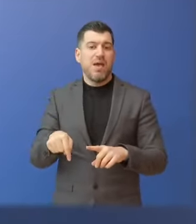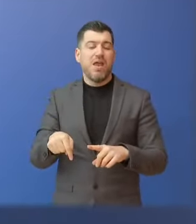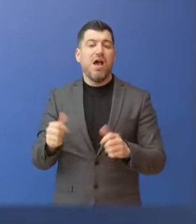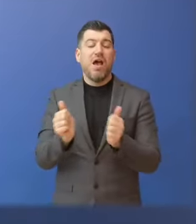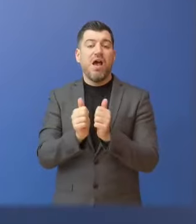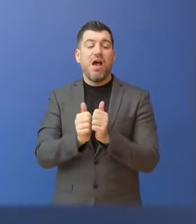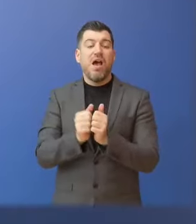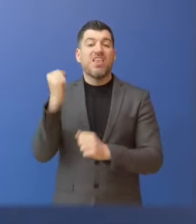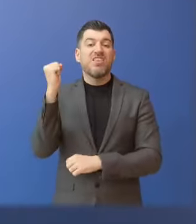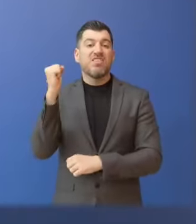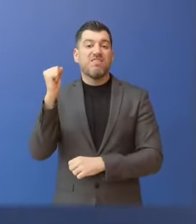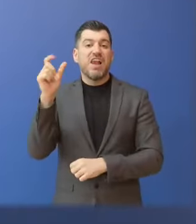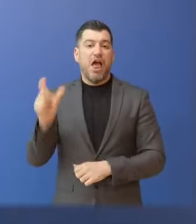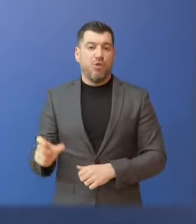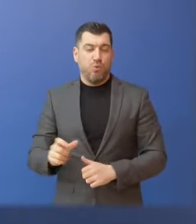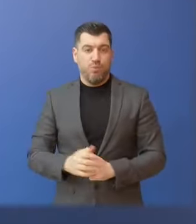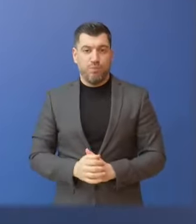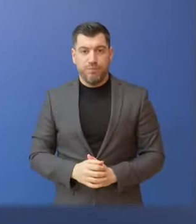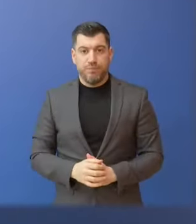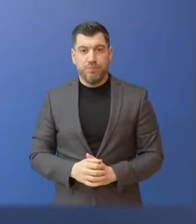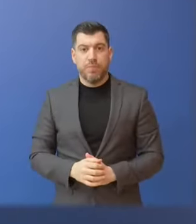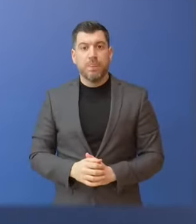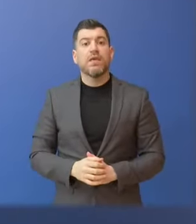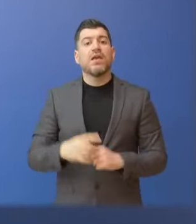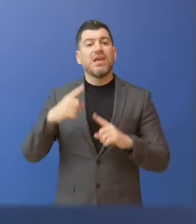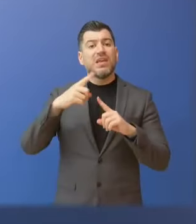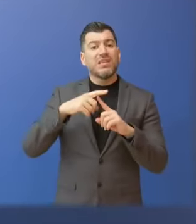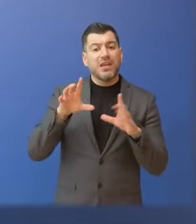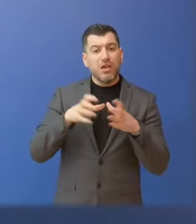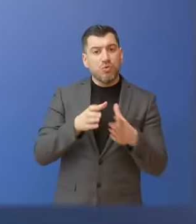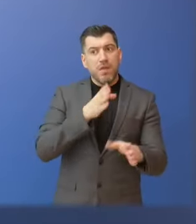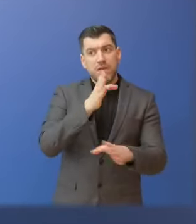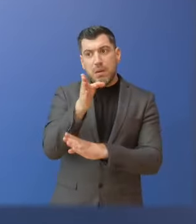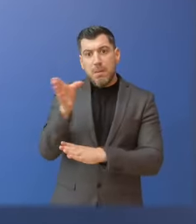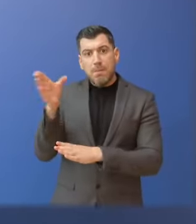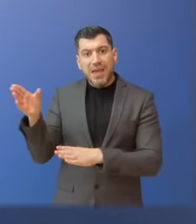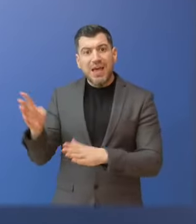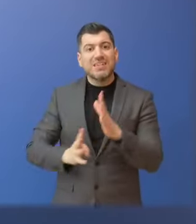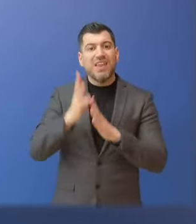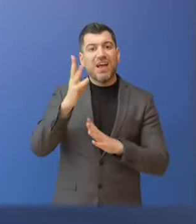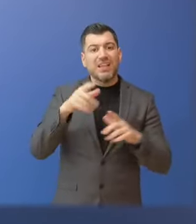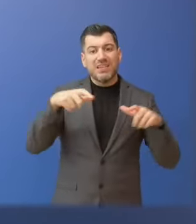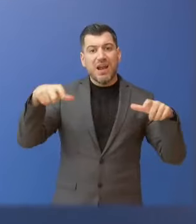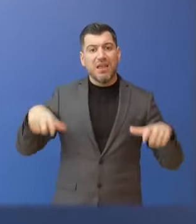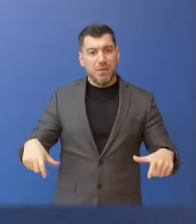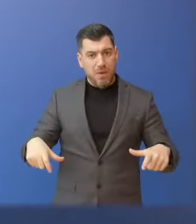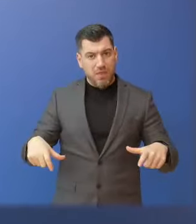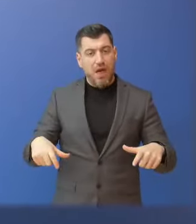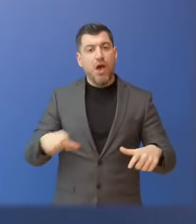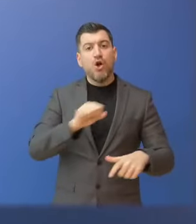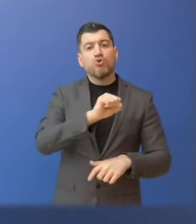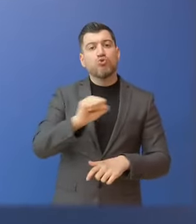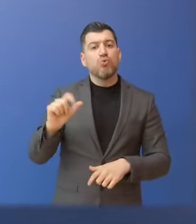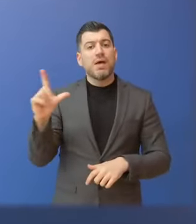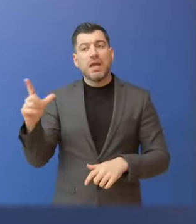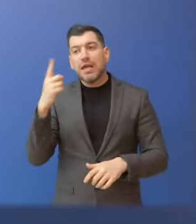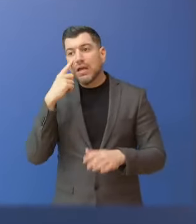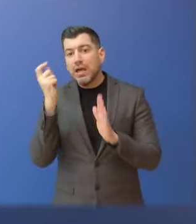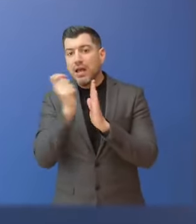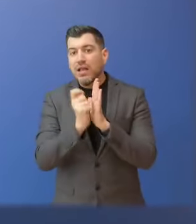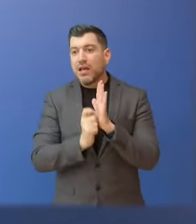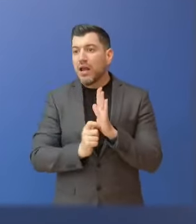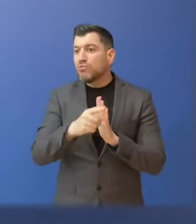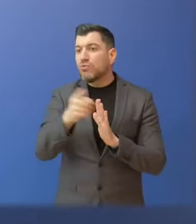συγχωρείτε κλιμάκια τα οποία επισκέφθηκαν και τα 14 γήπεδα της super league για να καταγράψουν ανάγκες και αδυναμίες